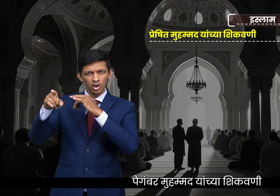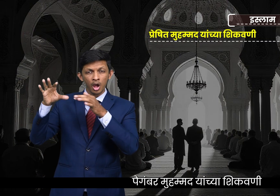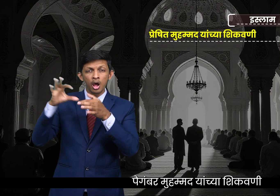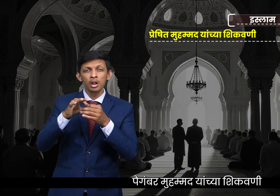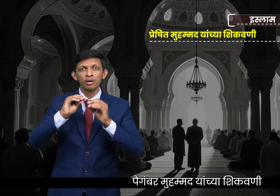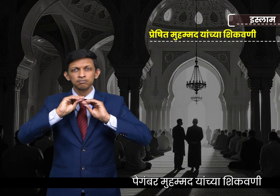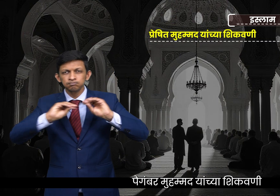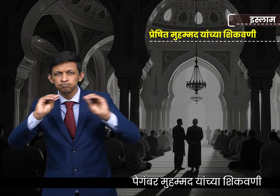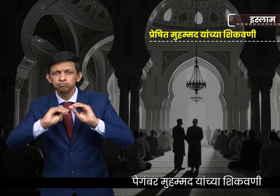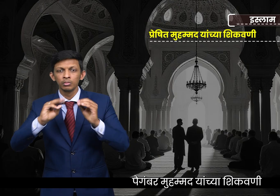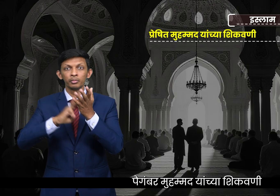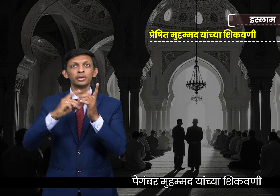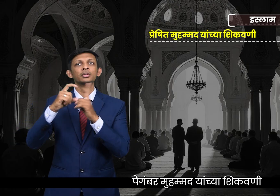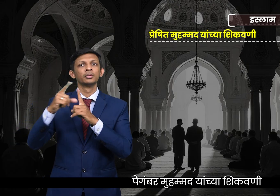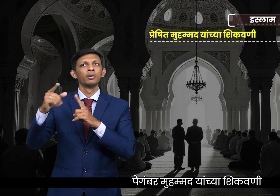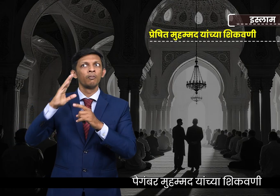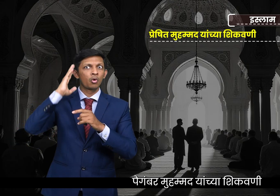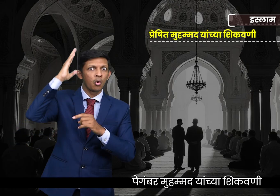पैगंबर मोहम्मद यांची शिकवणी: